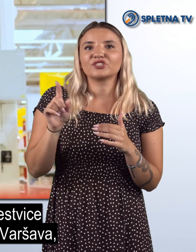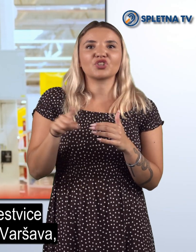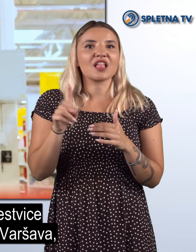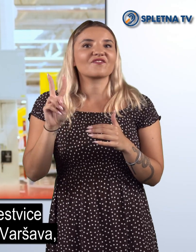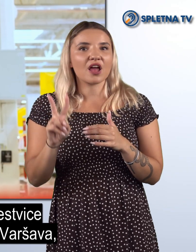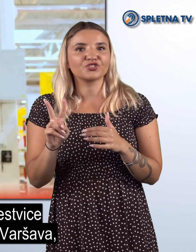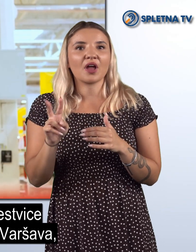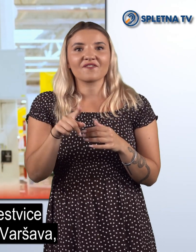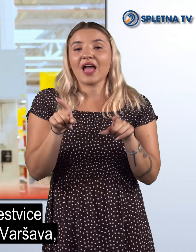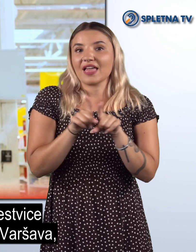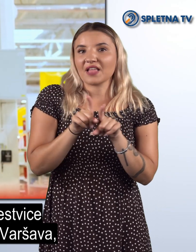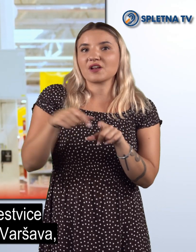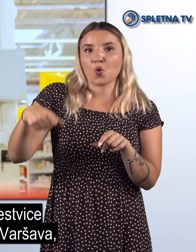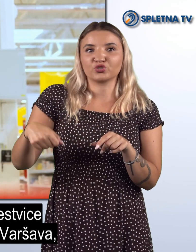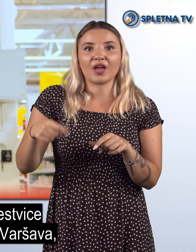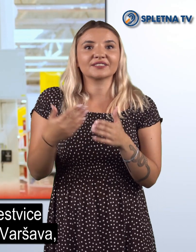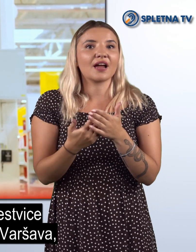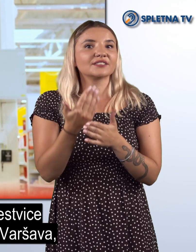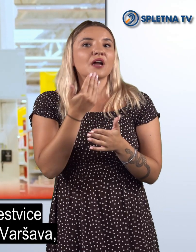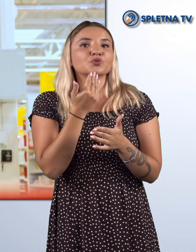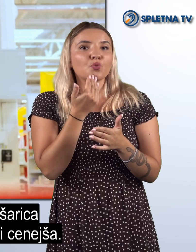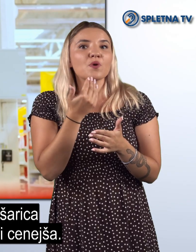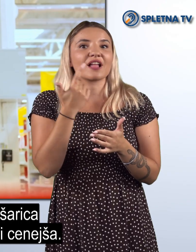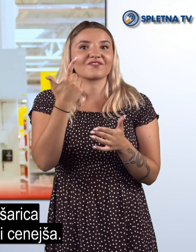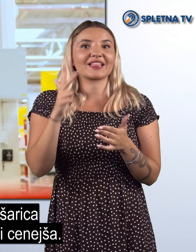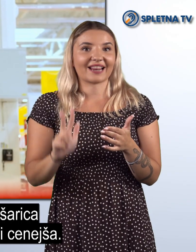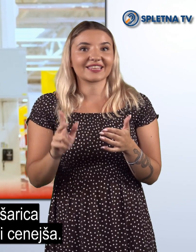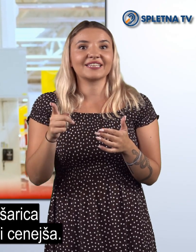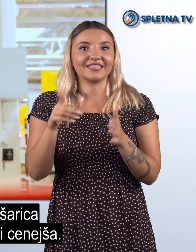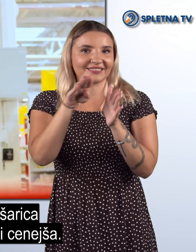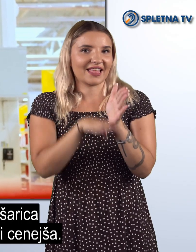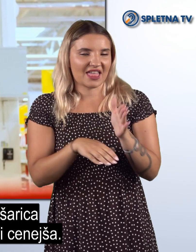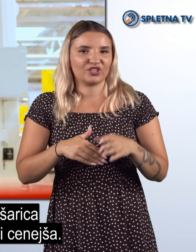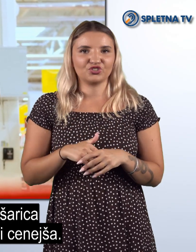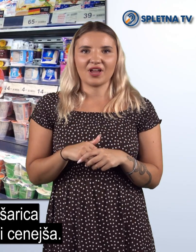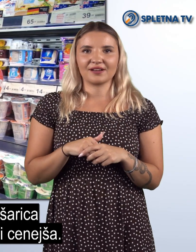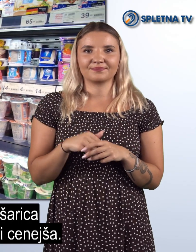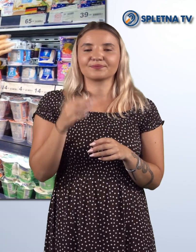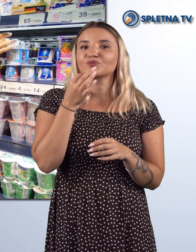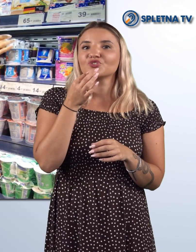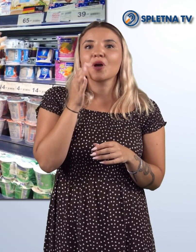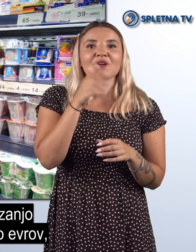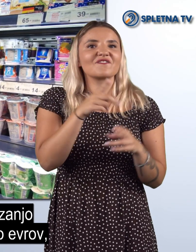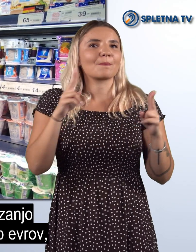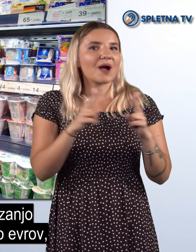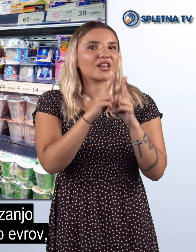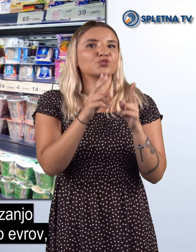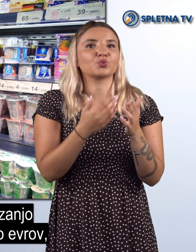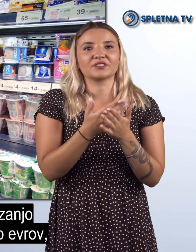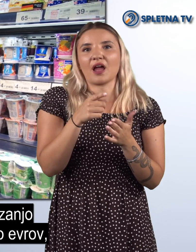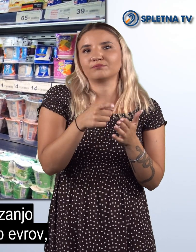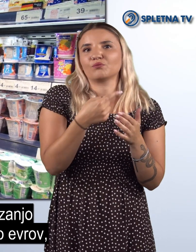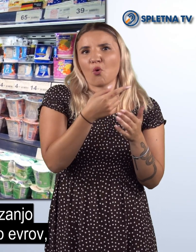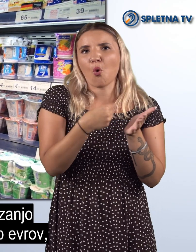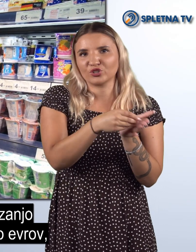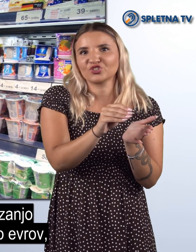Na drugi strani lestvice sta Budimpešta in Varšava, kjer je enaka košarica skoraj za 2/3 cenejša.